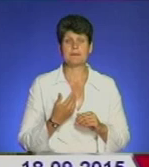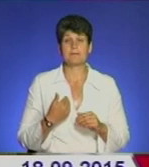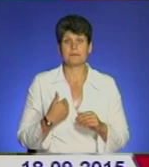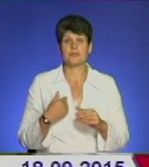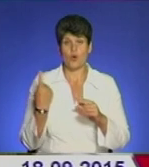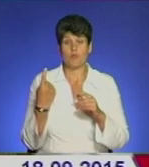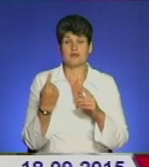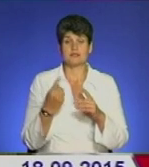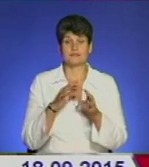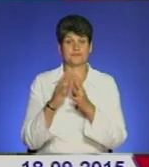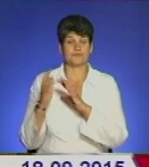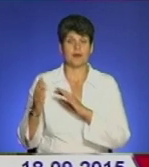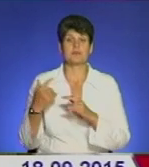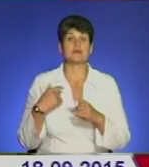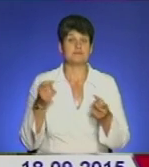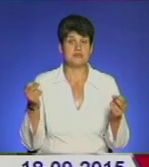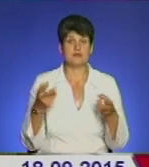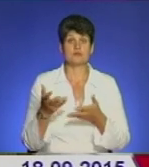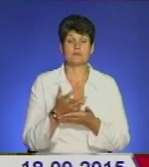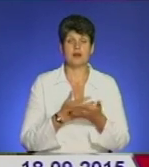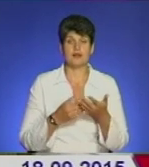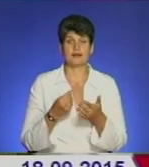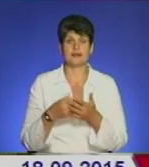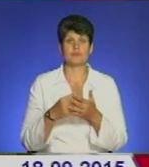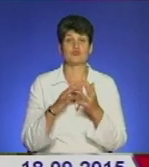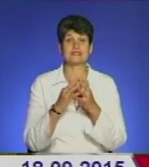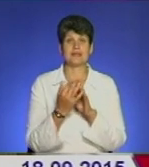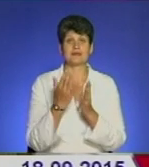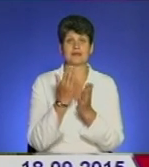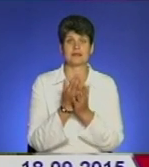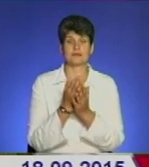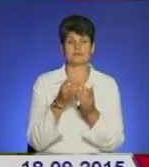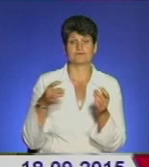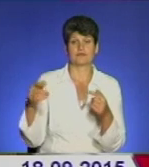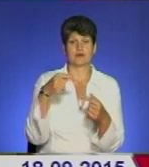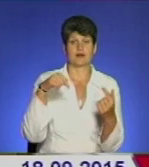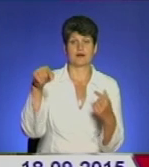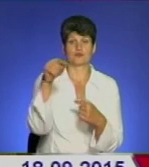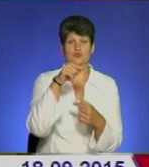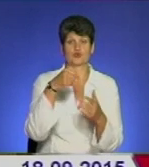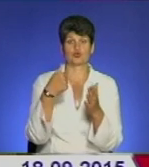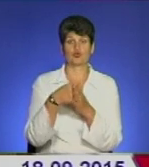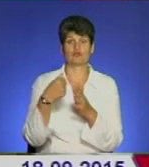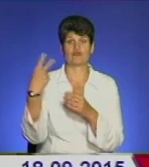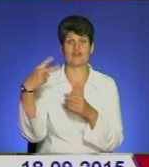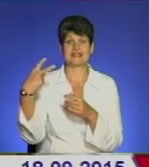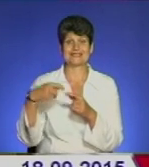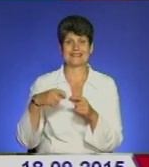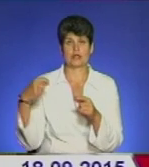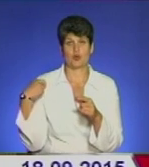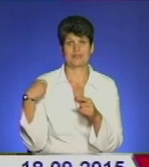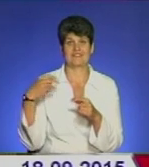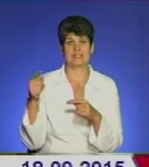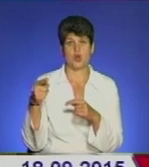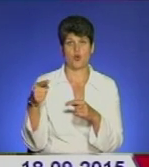збирали дані по селам, які знаходяться в радіусі до 20 кілометрів навколо